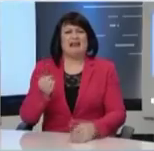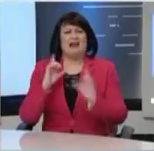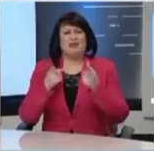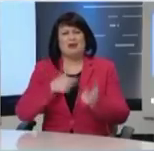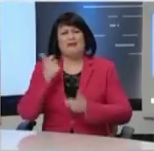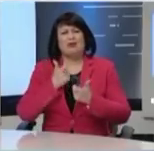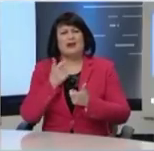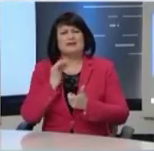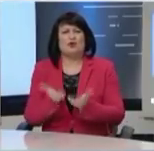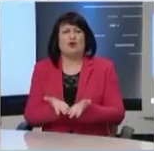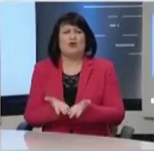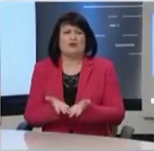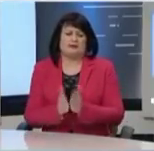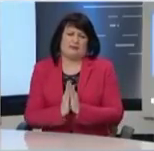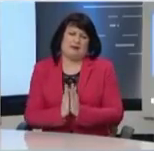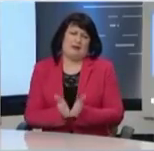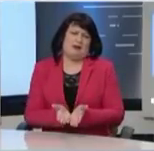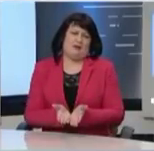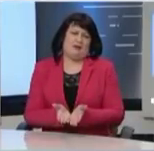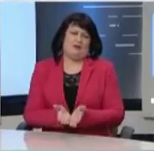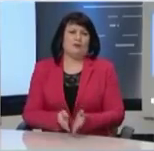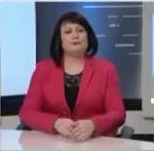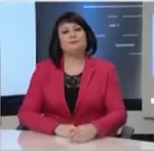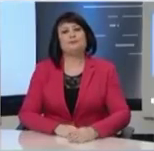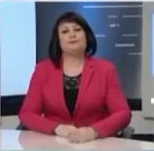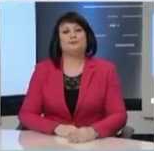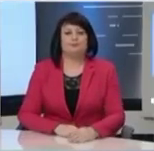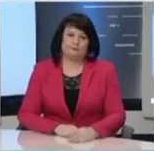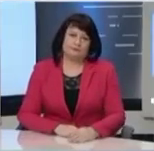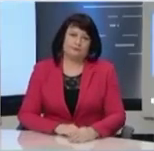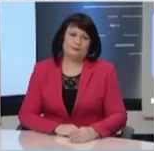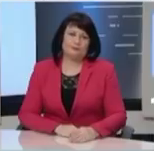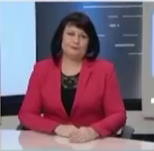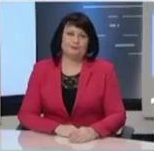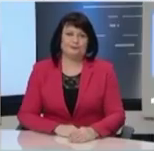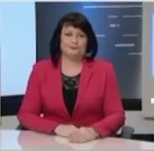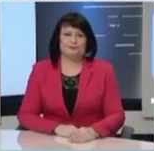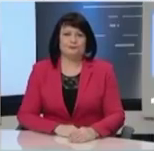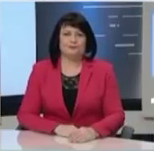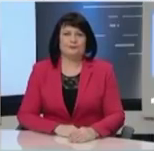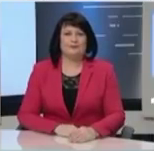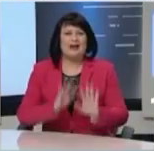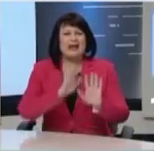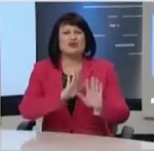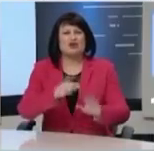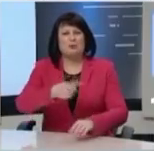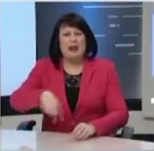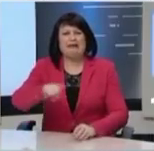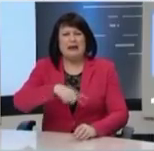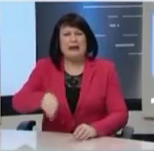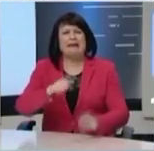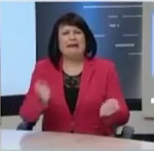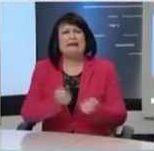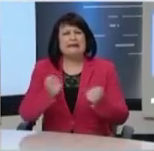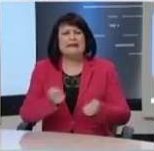παρακαλώ. Σας παρακαλώ. Σας παρακαλώ, αφήστε τις πλατείες ήσυχες.